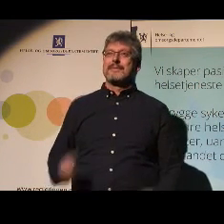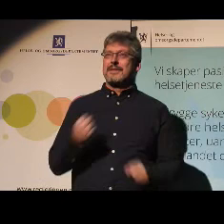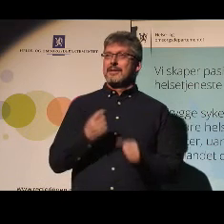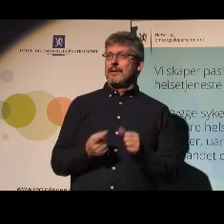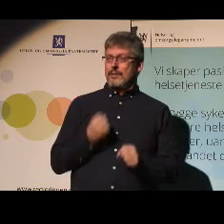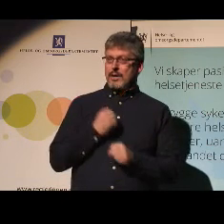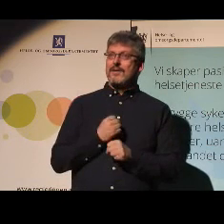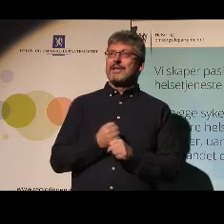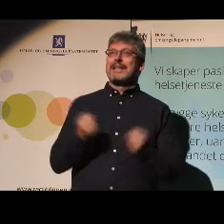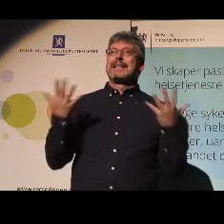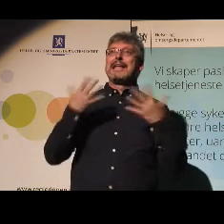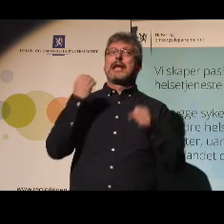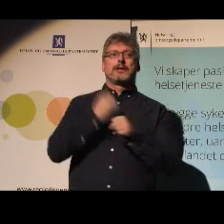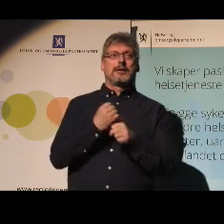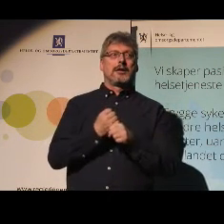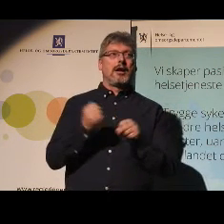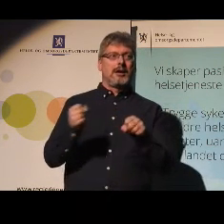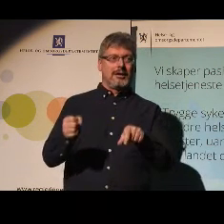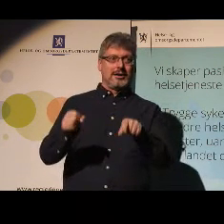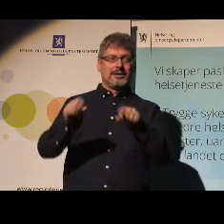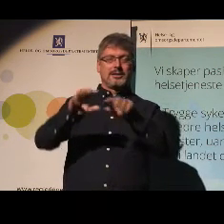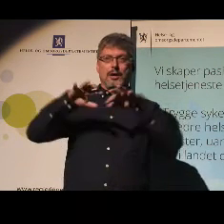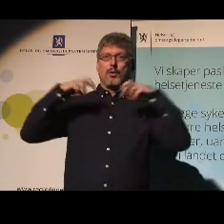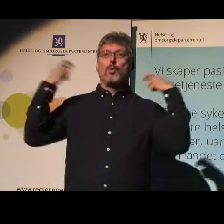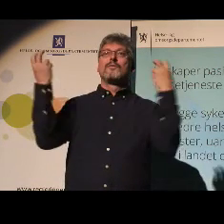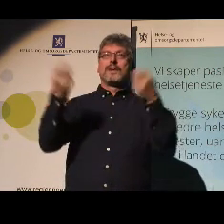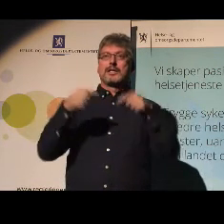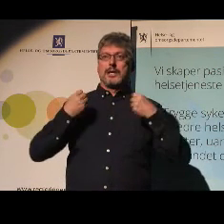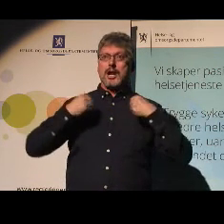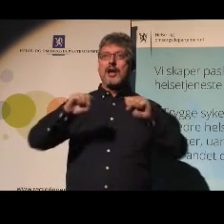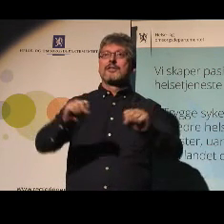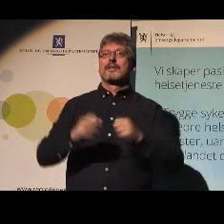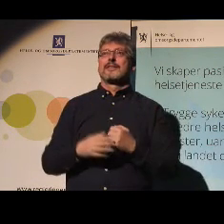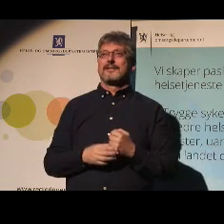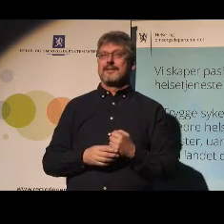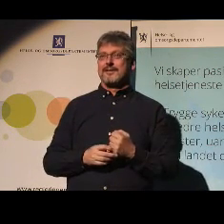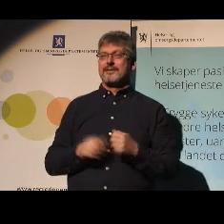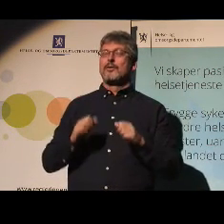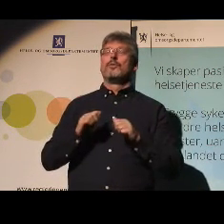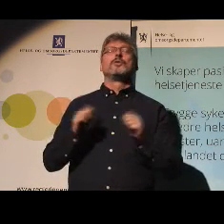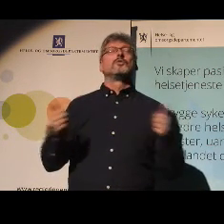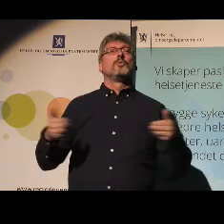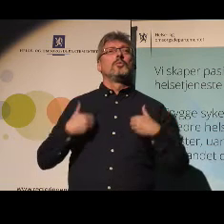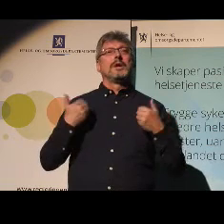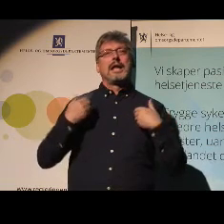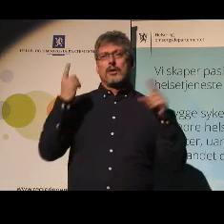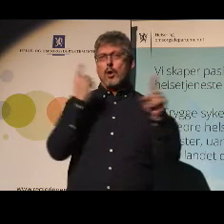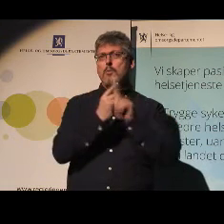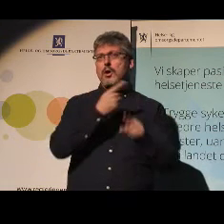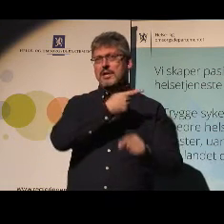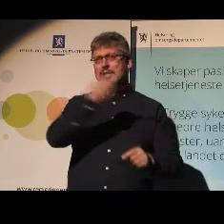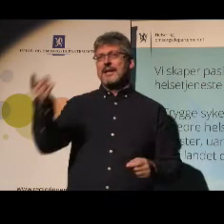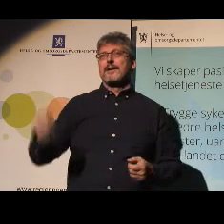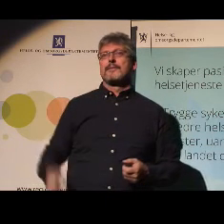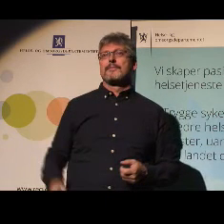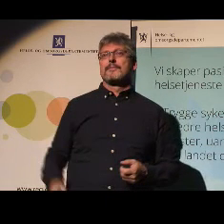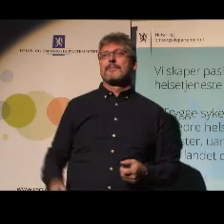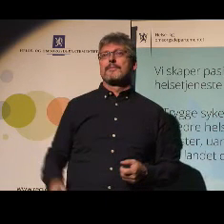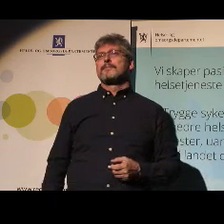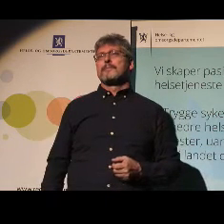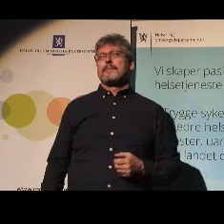gang denne konferansen arrangeres. Og det er en stor glede å møte dere. Vi har jo